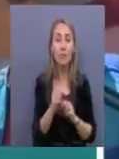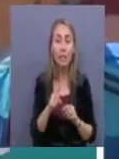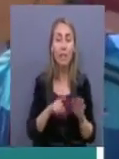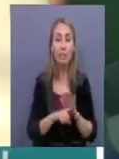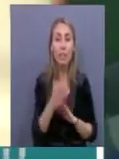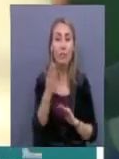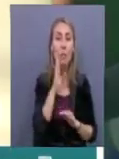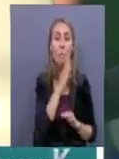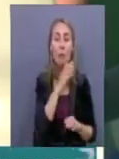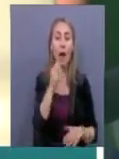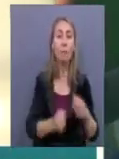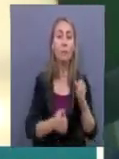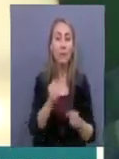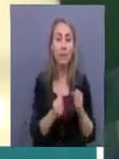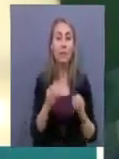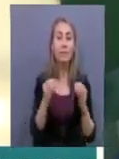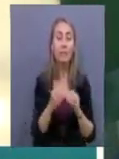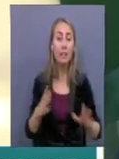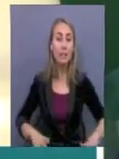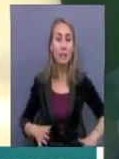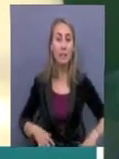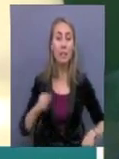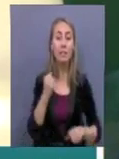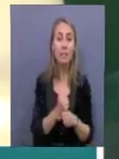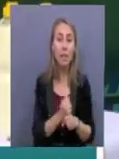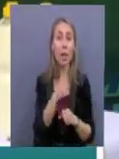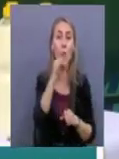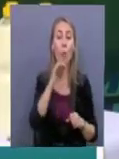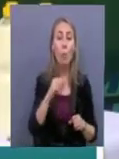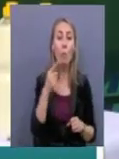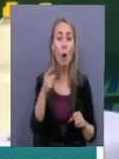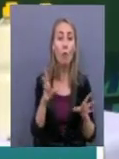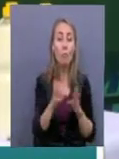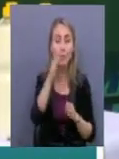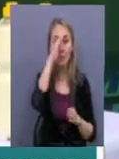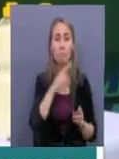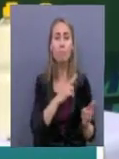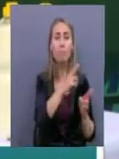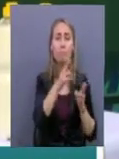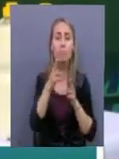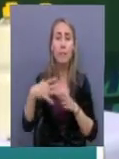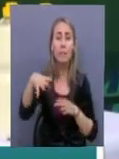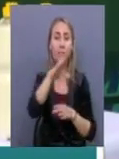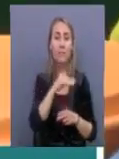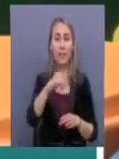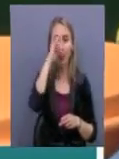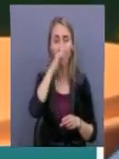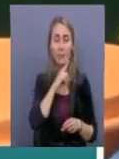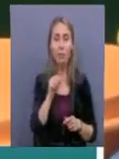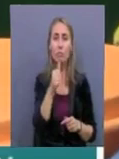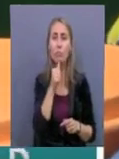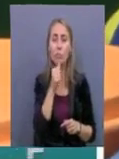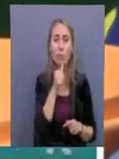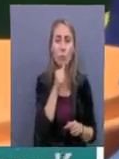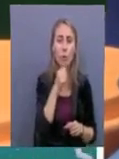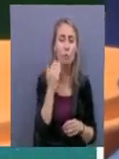ол әкесімен бірге Қазақстанның түкпір-түкпірін аралап, ең үздік шеберлердің ұлттық сусынын сынақтан өткізген. Осылайша қымыз дайындаудың өз